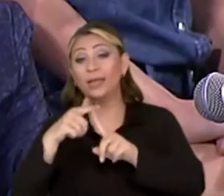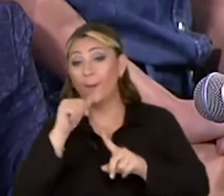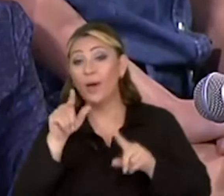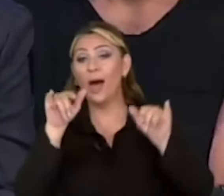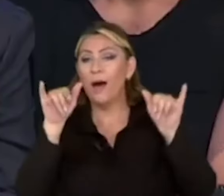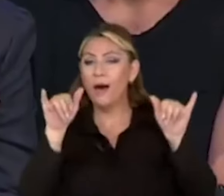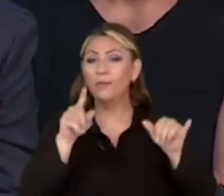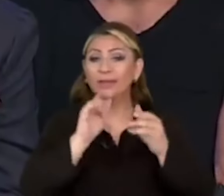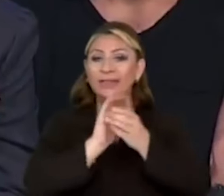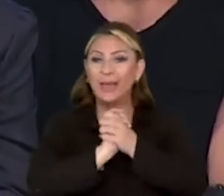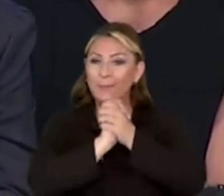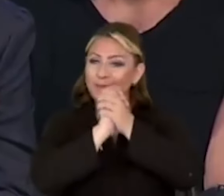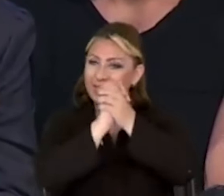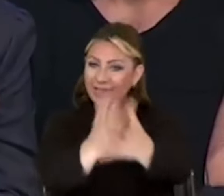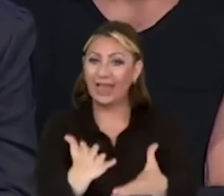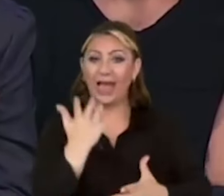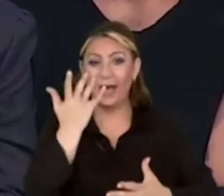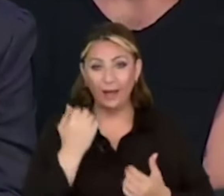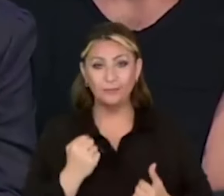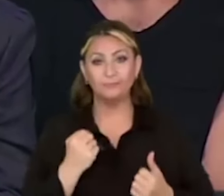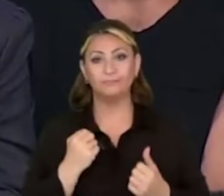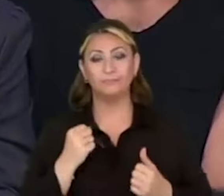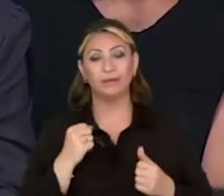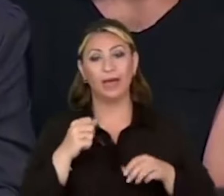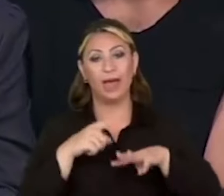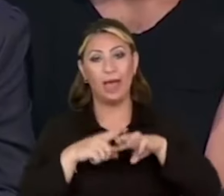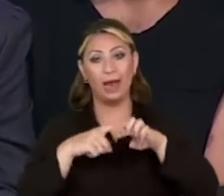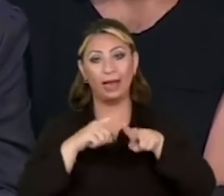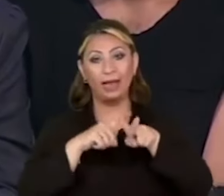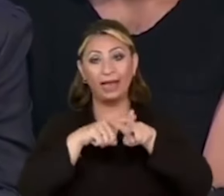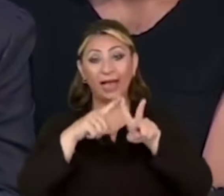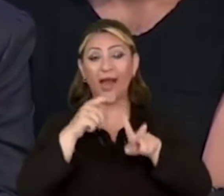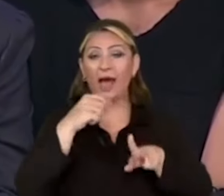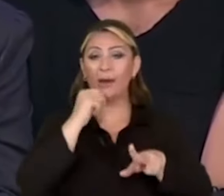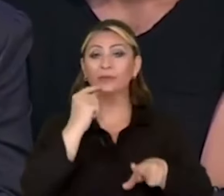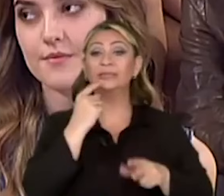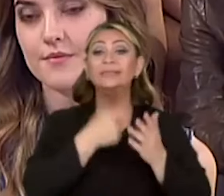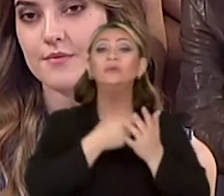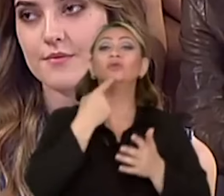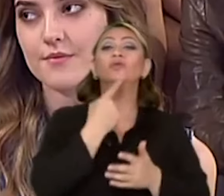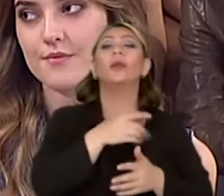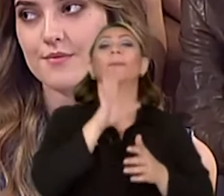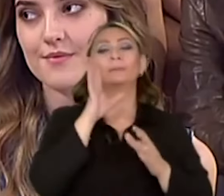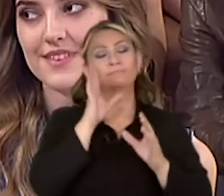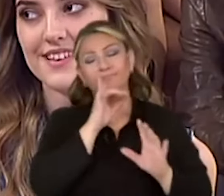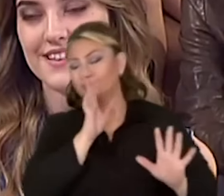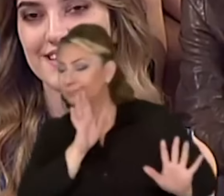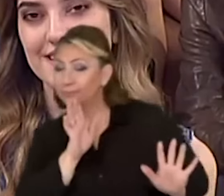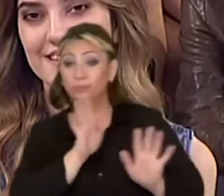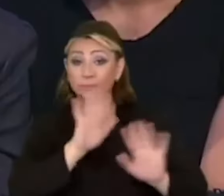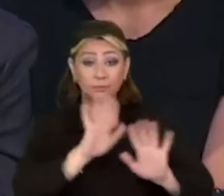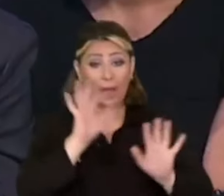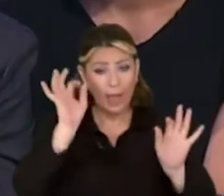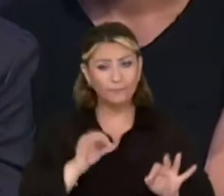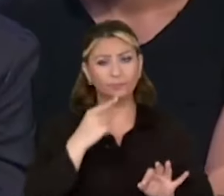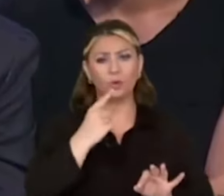bunun tebriğini alıp da Erkan abinin ismini söylemediğin olmadı. Eyvallah. Gerek konserde